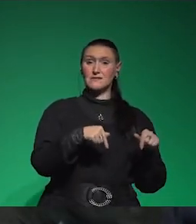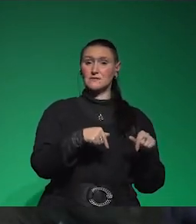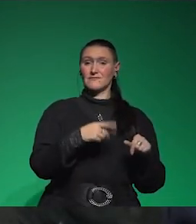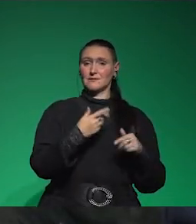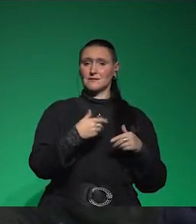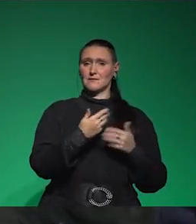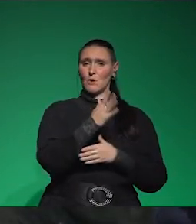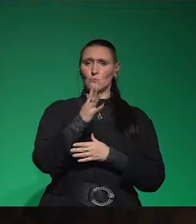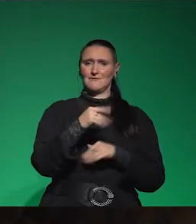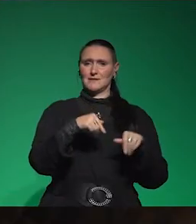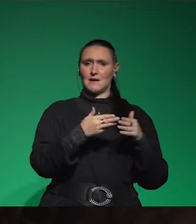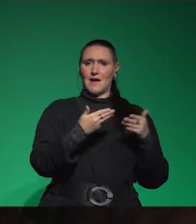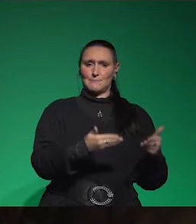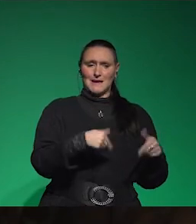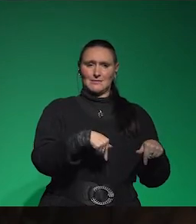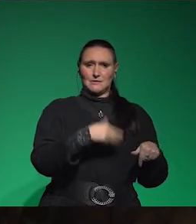sind?